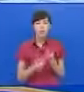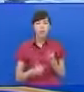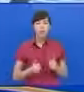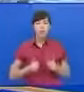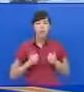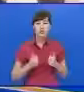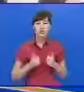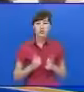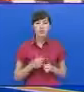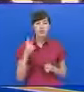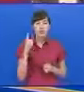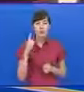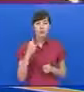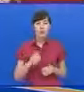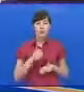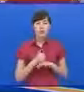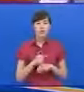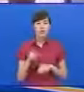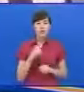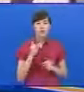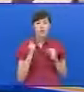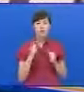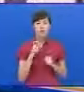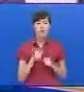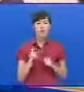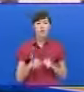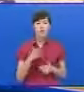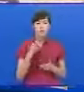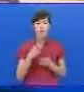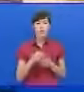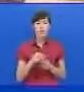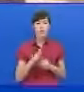ұтымды пайдалануды ойлады. Ең бастысы, жас спортшылар осы кездесуде тәжірибе алмасты.